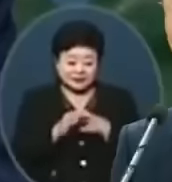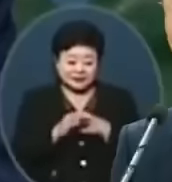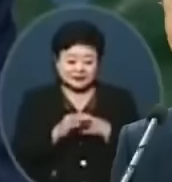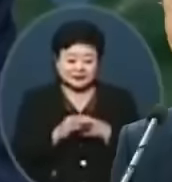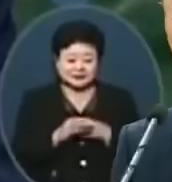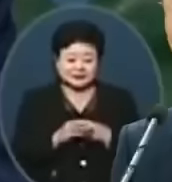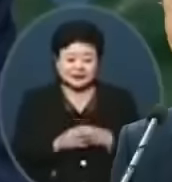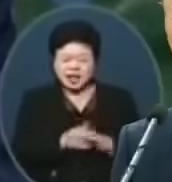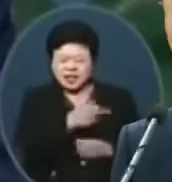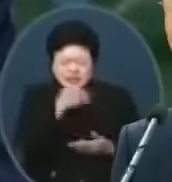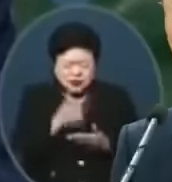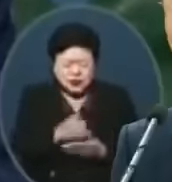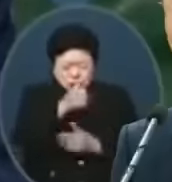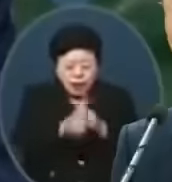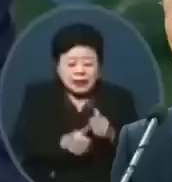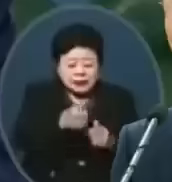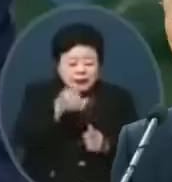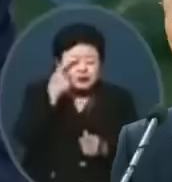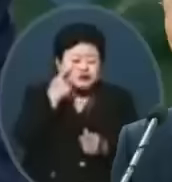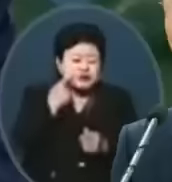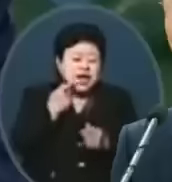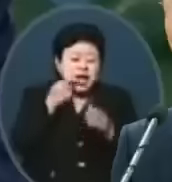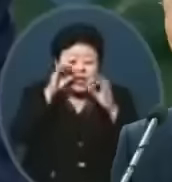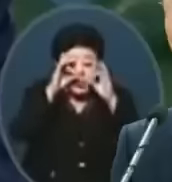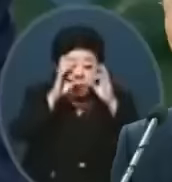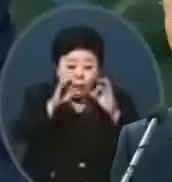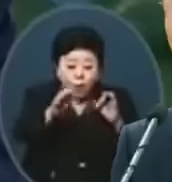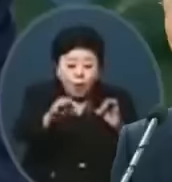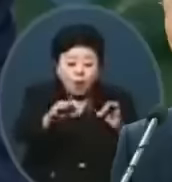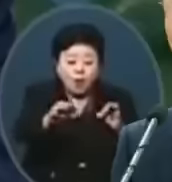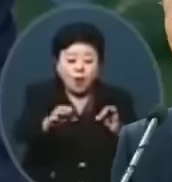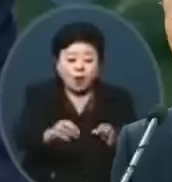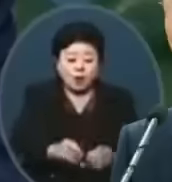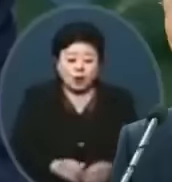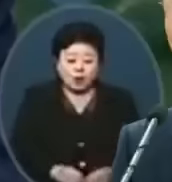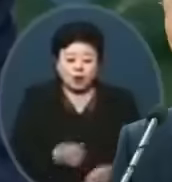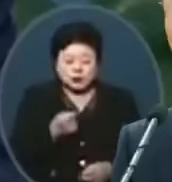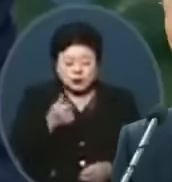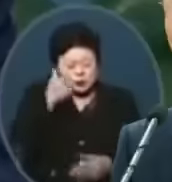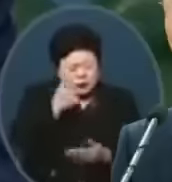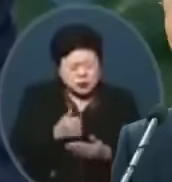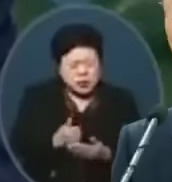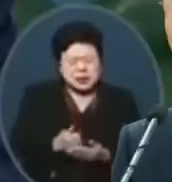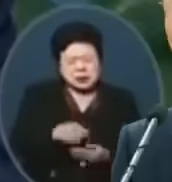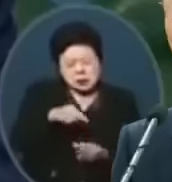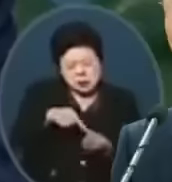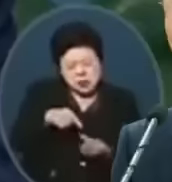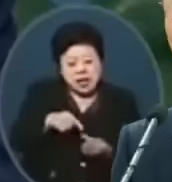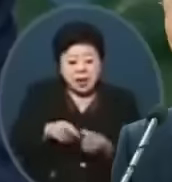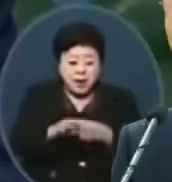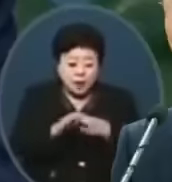여간 큰 죄라도 하나님이 불쌍히 느껴주시는데 적은 죄라도 변명을 하고